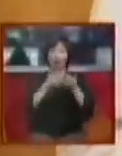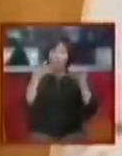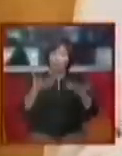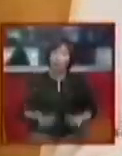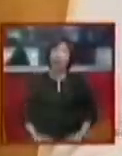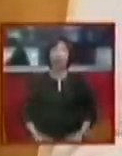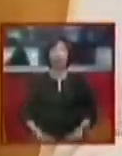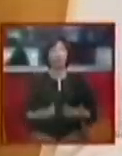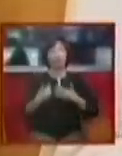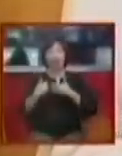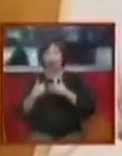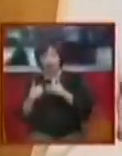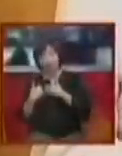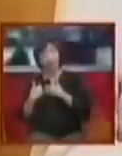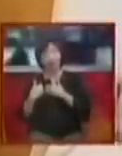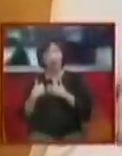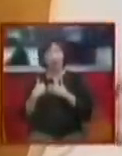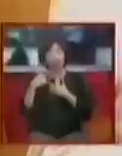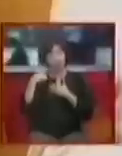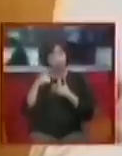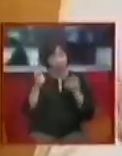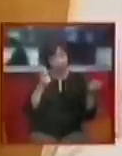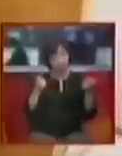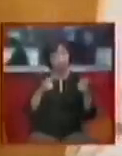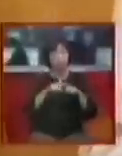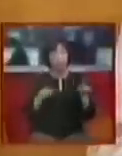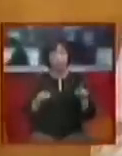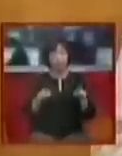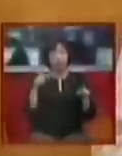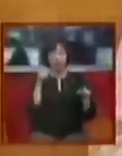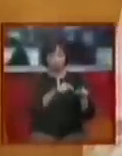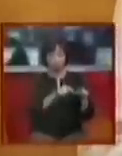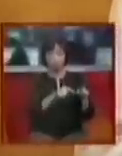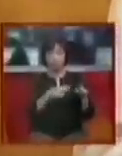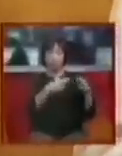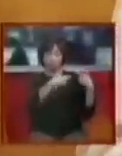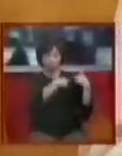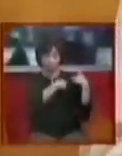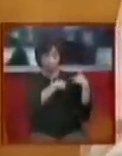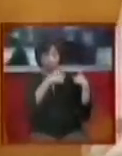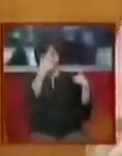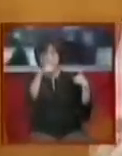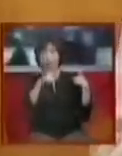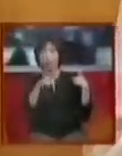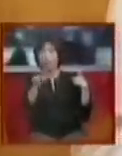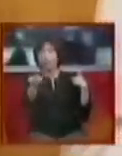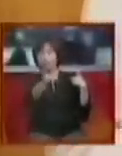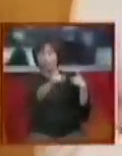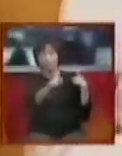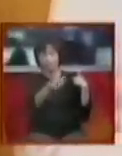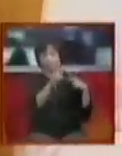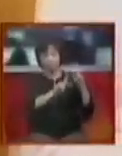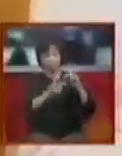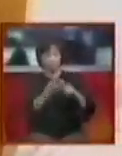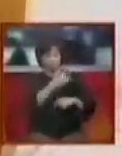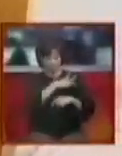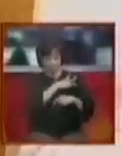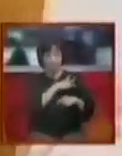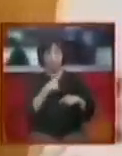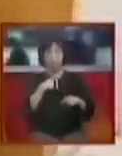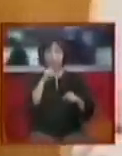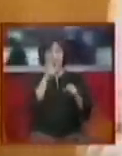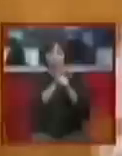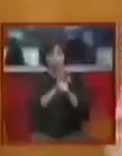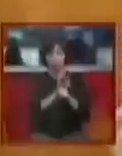ang pasanin ng isang malinaw na mandato. Ngunit ito ang atas sa atin ng taong bayan. Ito ang tungkuling ating